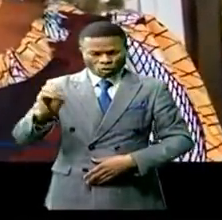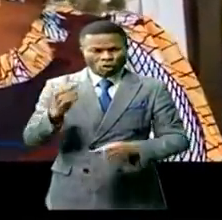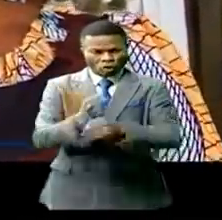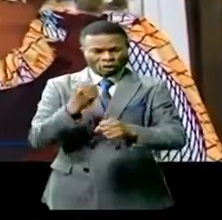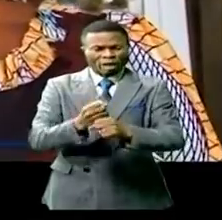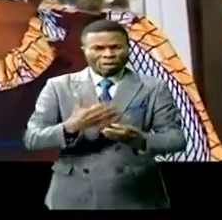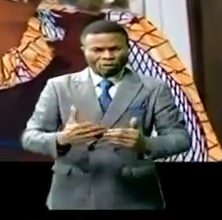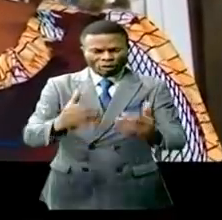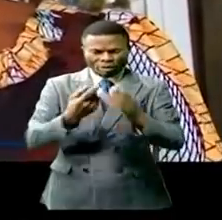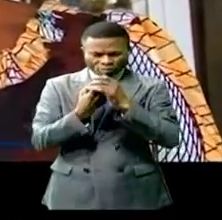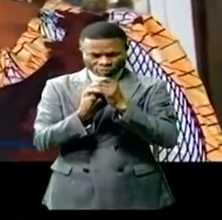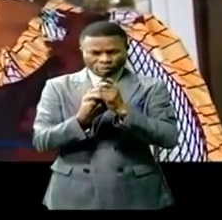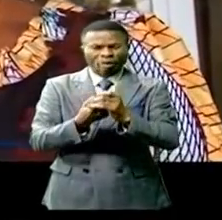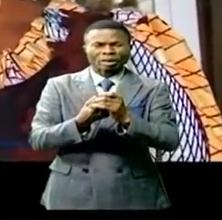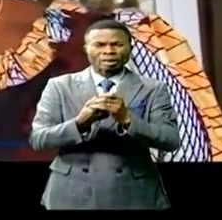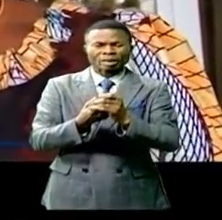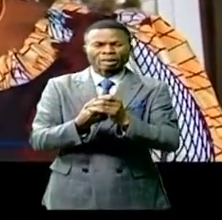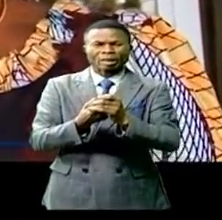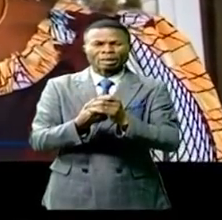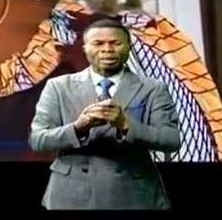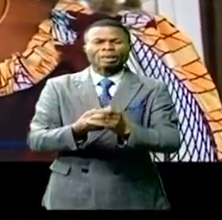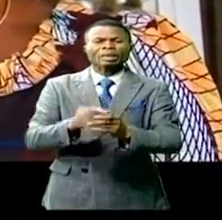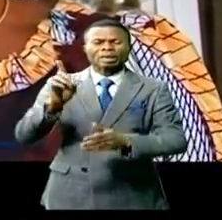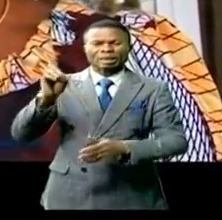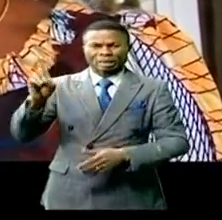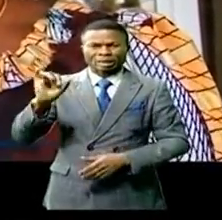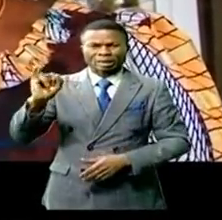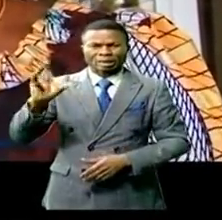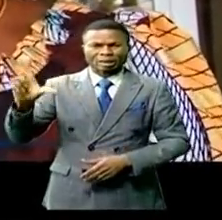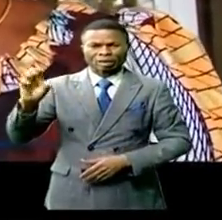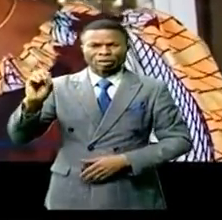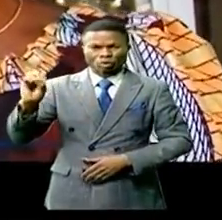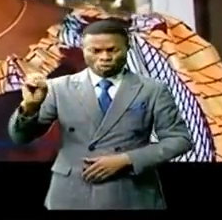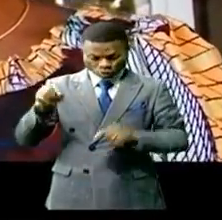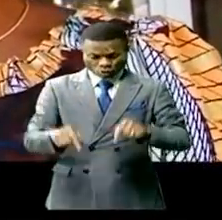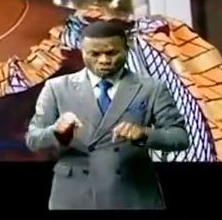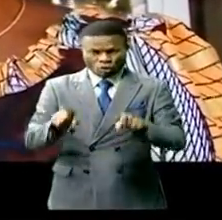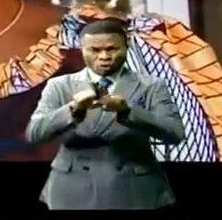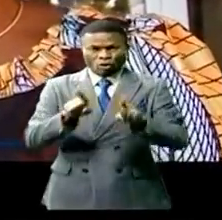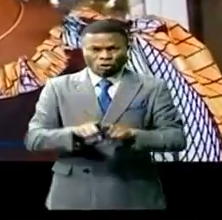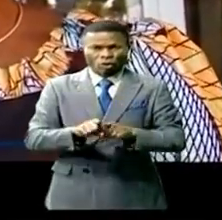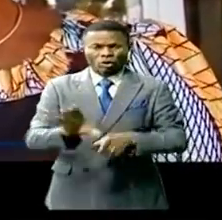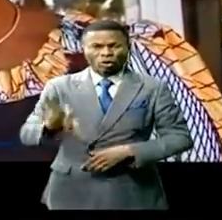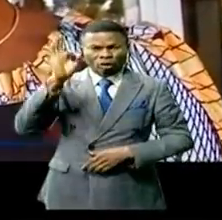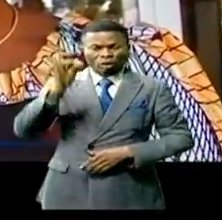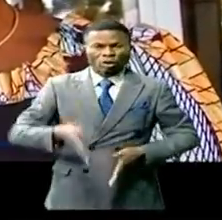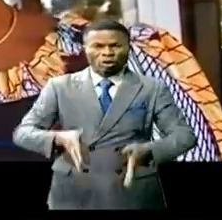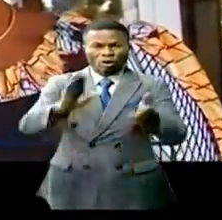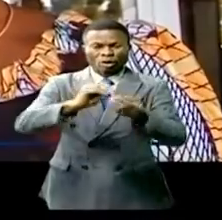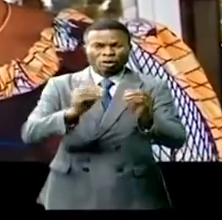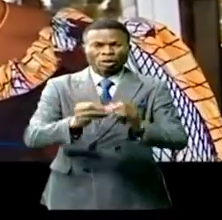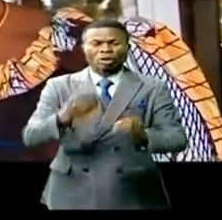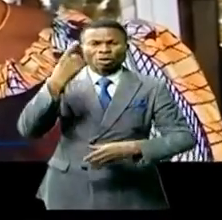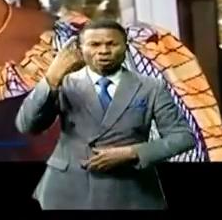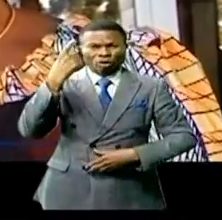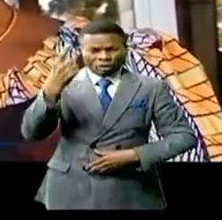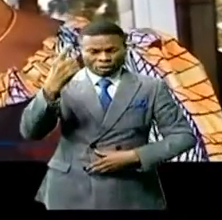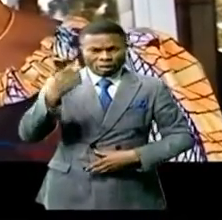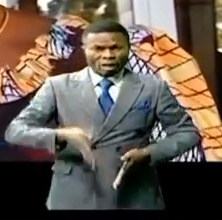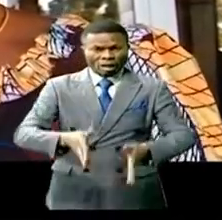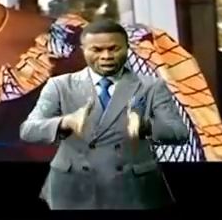nous sommes presque au niveau de dilolo aujourd'hui mais nous avons aussi pris la nationale numéro une qui